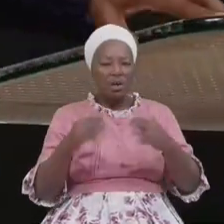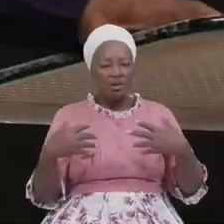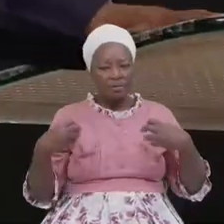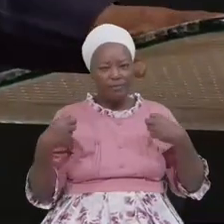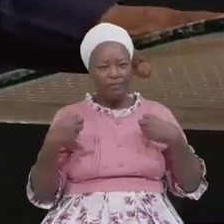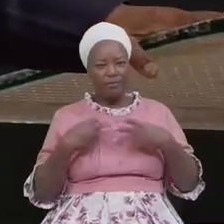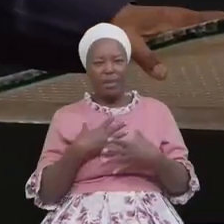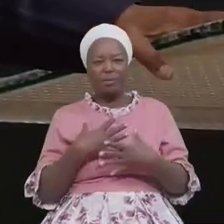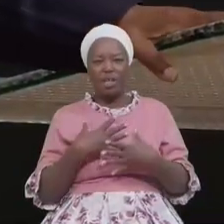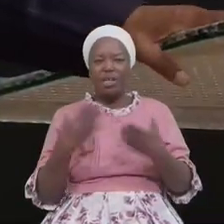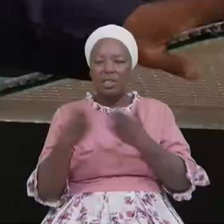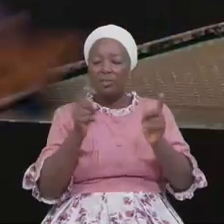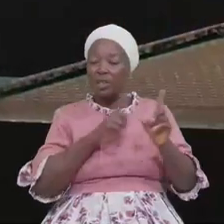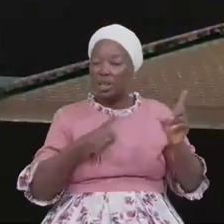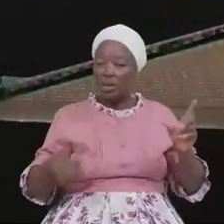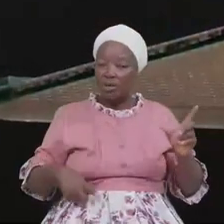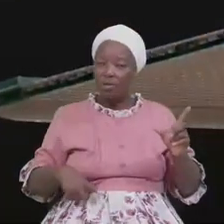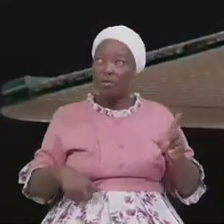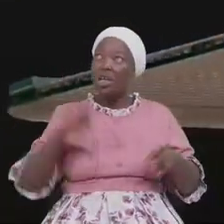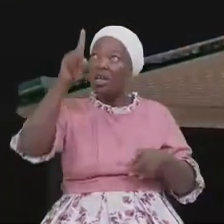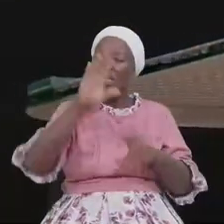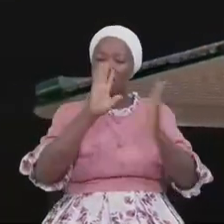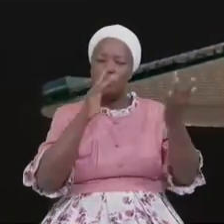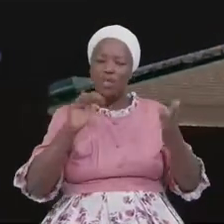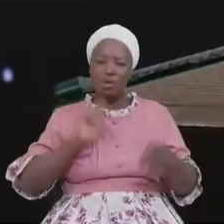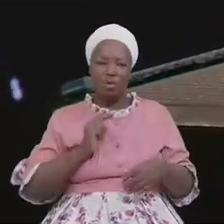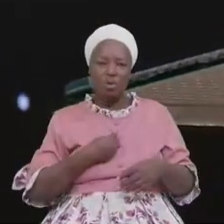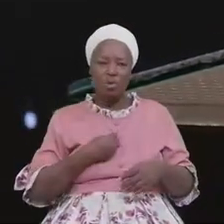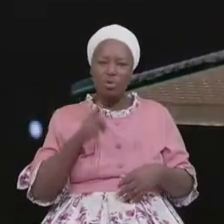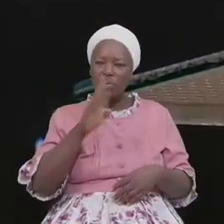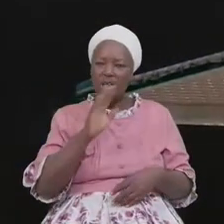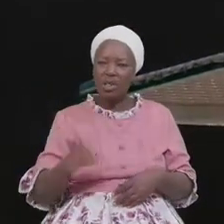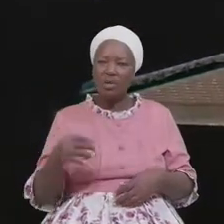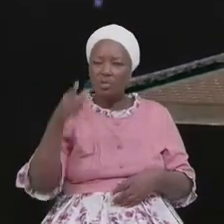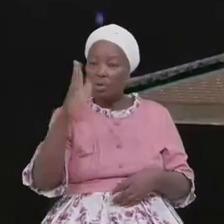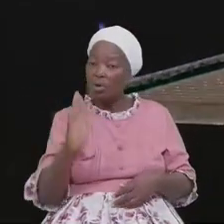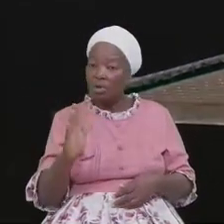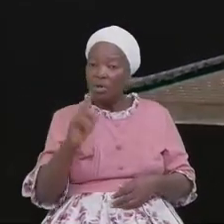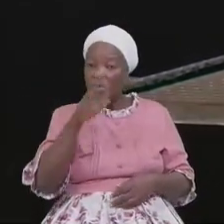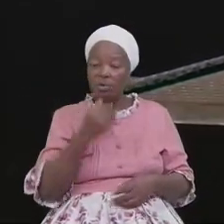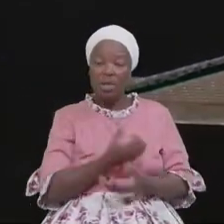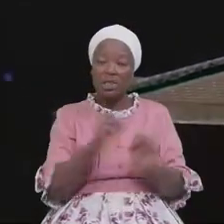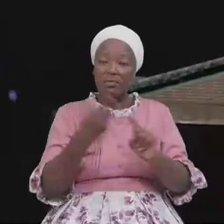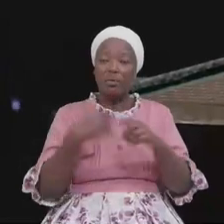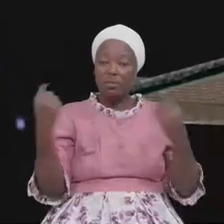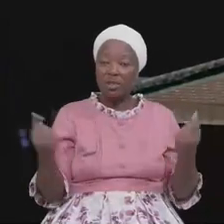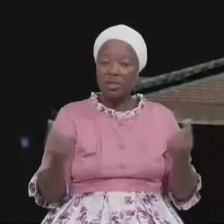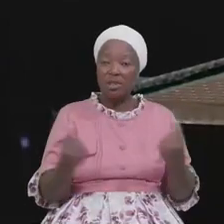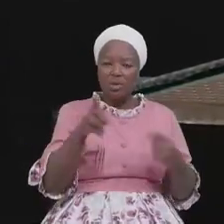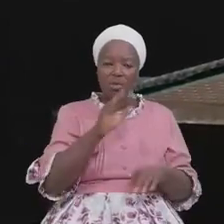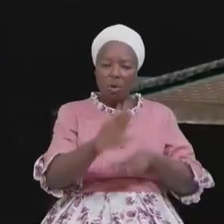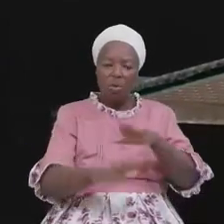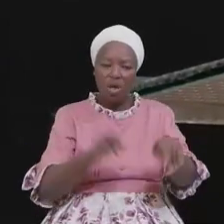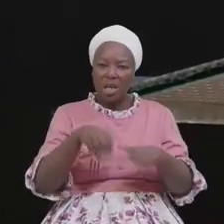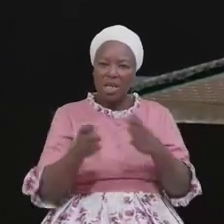le Seigneur. Il espère qu'en tant qu'enfant de Dieu, tu es né de nouveau, tu marches dans